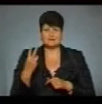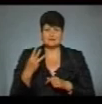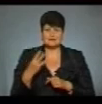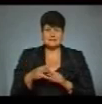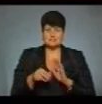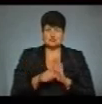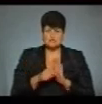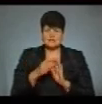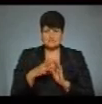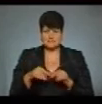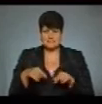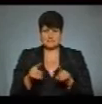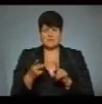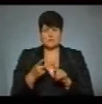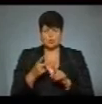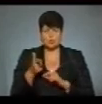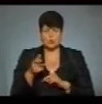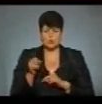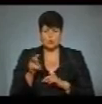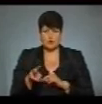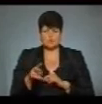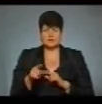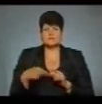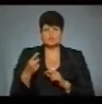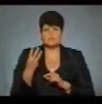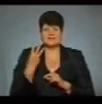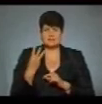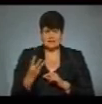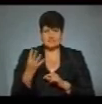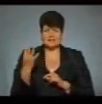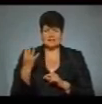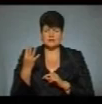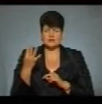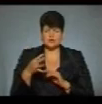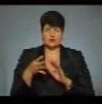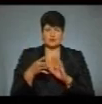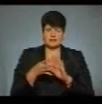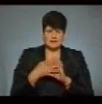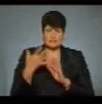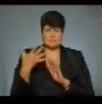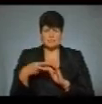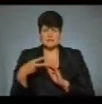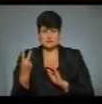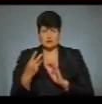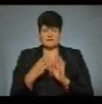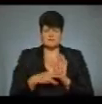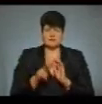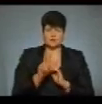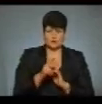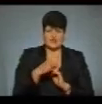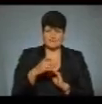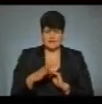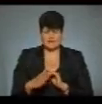36-й хвилині забили другий гол. Наступні 3 голи забили на 49-й, 52-й і 82-й